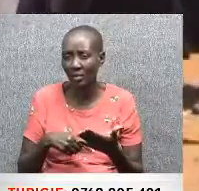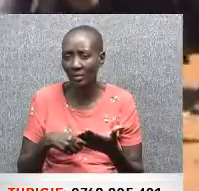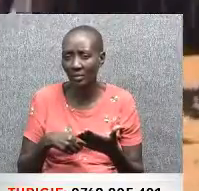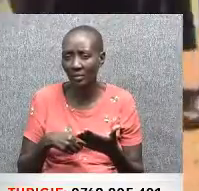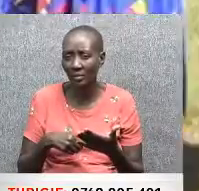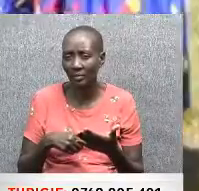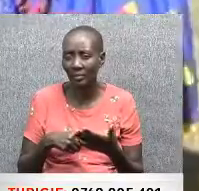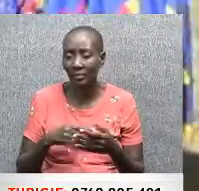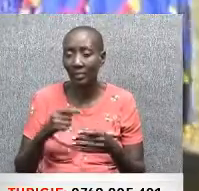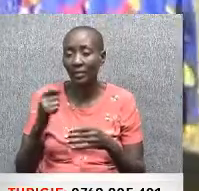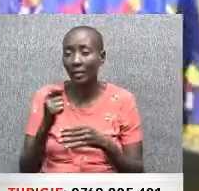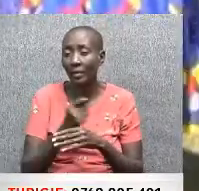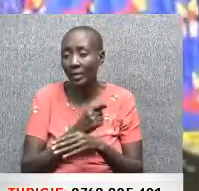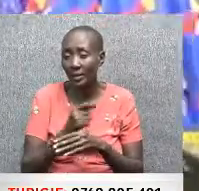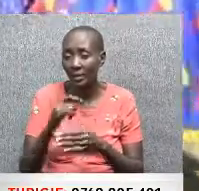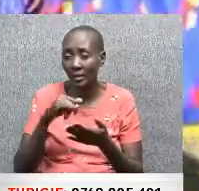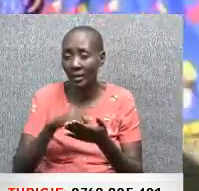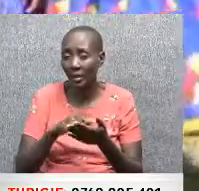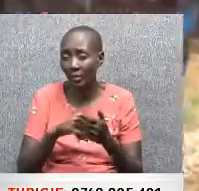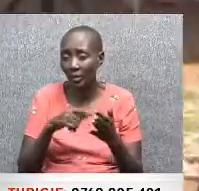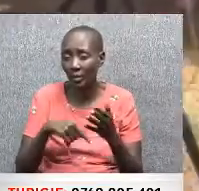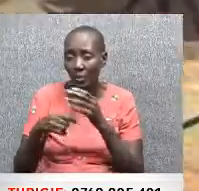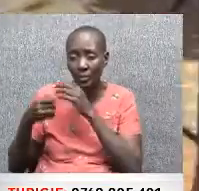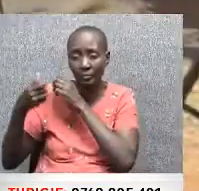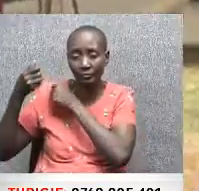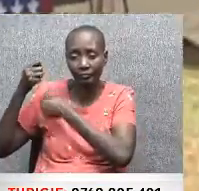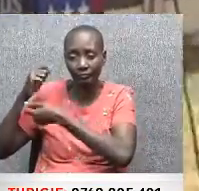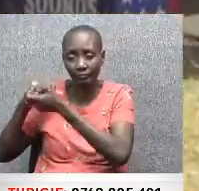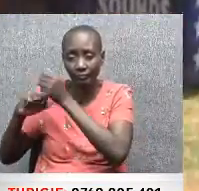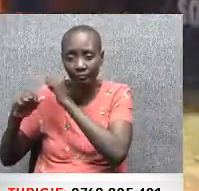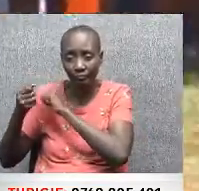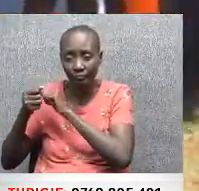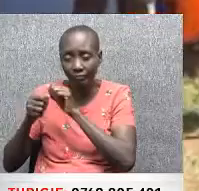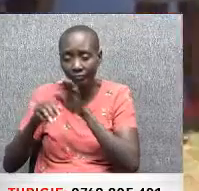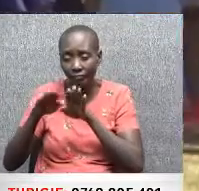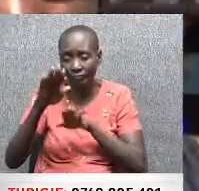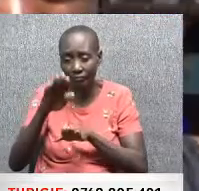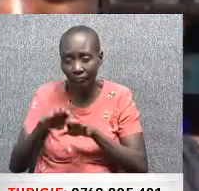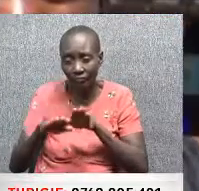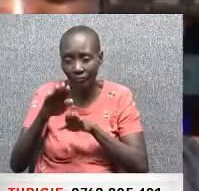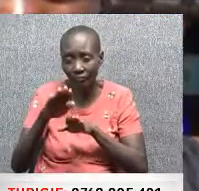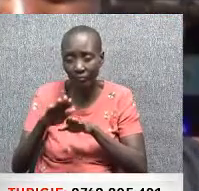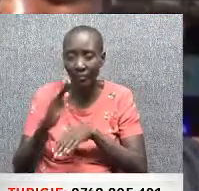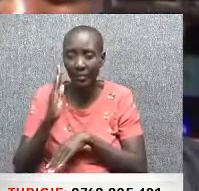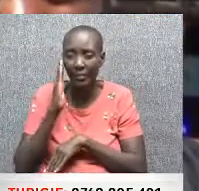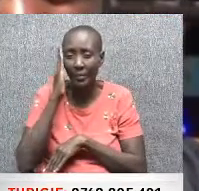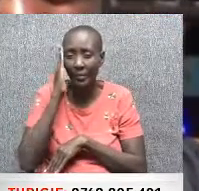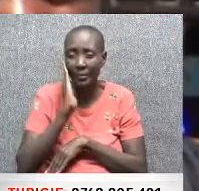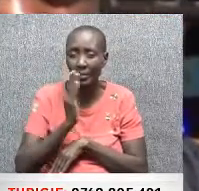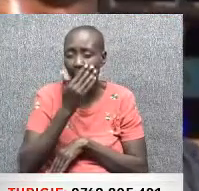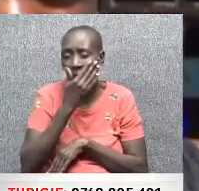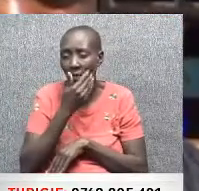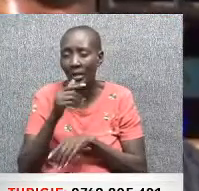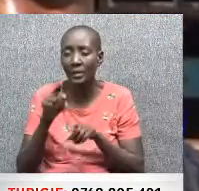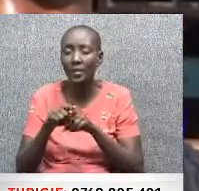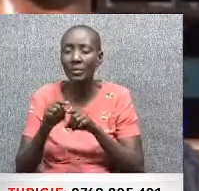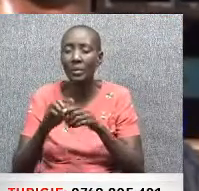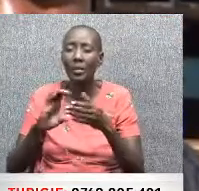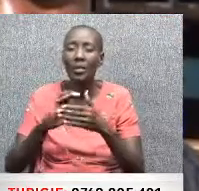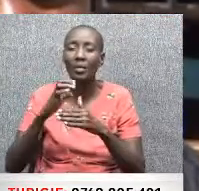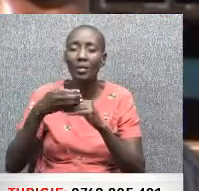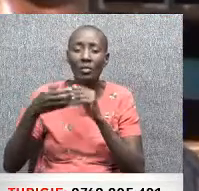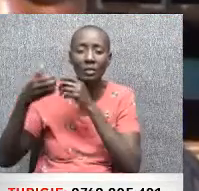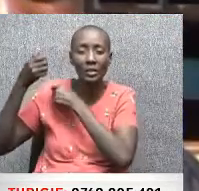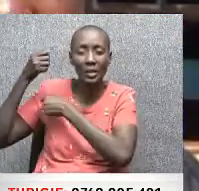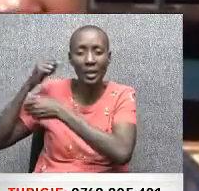Mafunzo hayo yalijumuisha ususi, ushonaji, masuala ya urembo miongoni mwa mengine. The courses they have done is hairdressing and